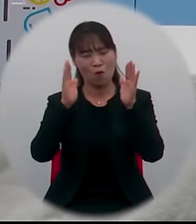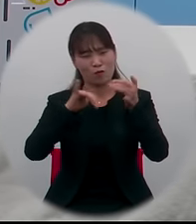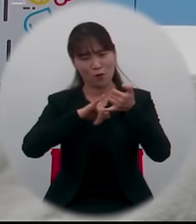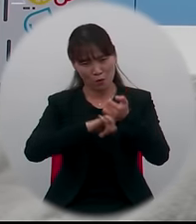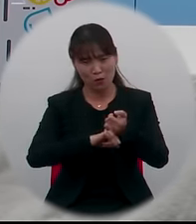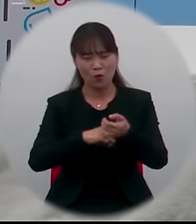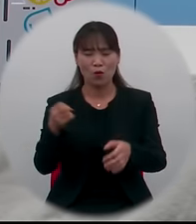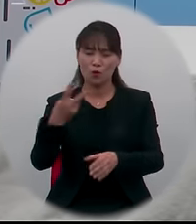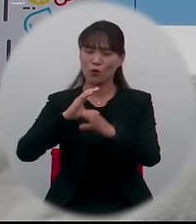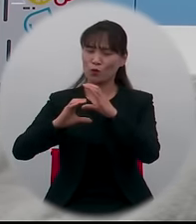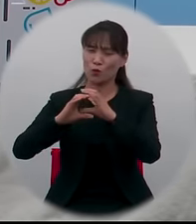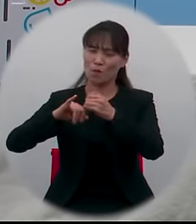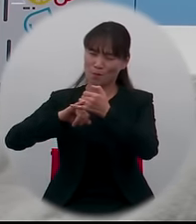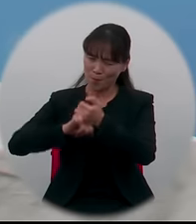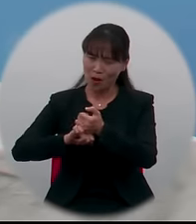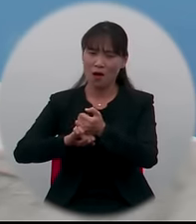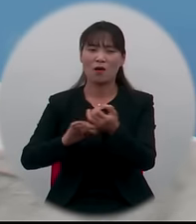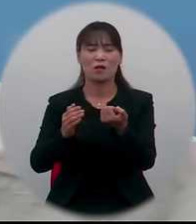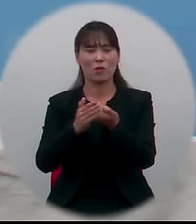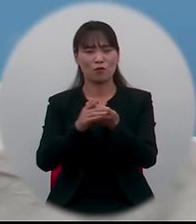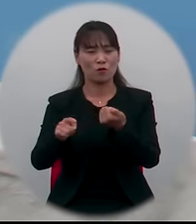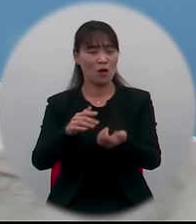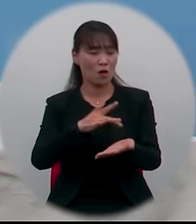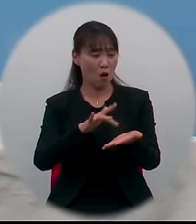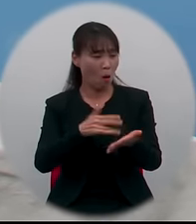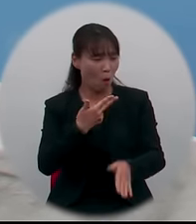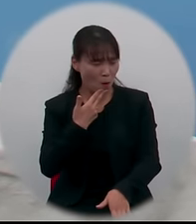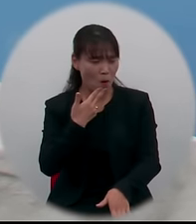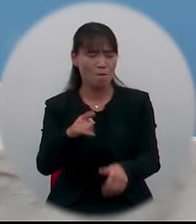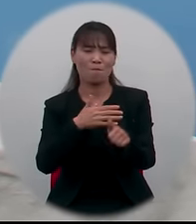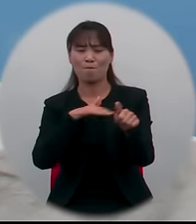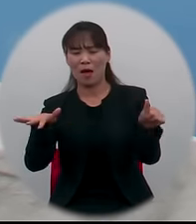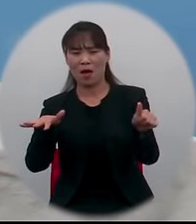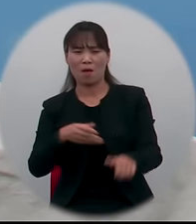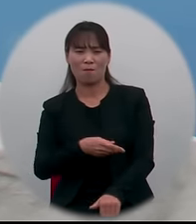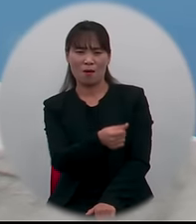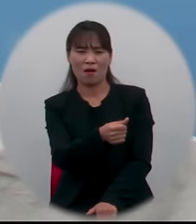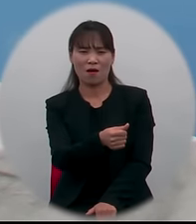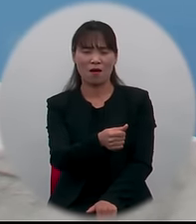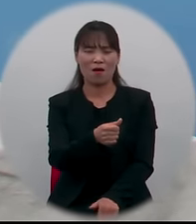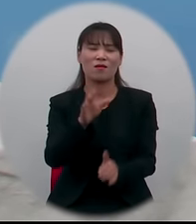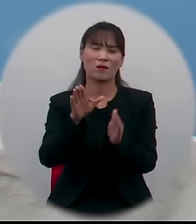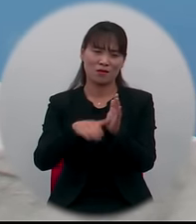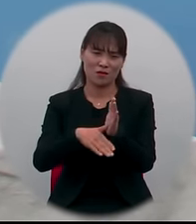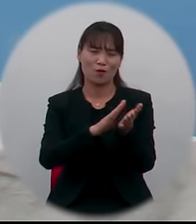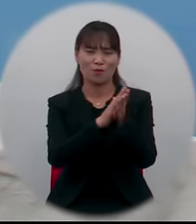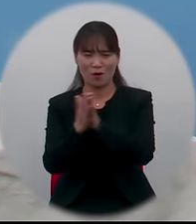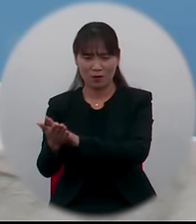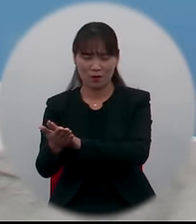소통의 필수 도구가 되면서부터 안 하면 따 당하고 팽 당하는 시대로 넘어갔어요 물론에